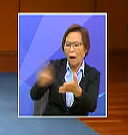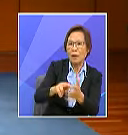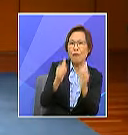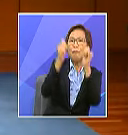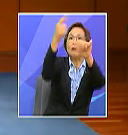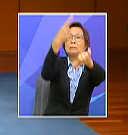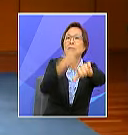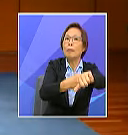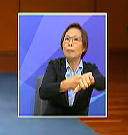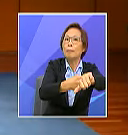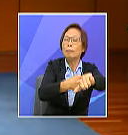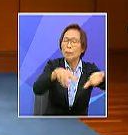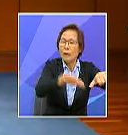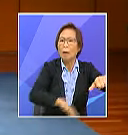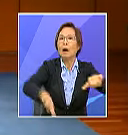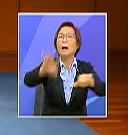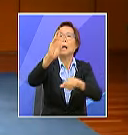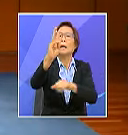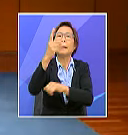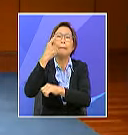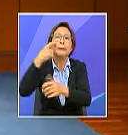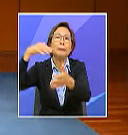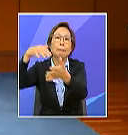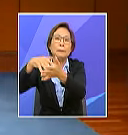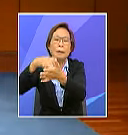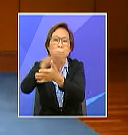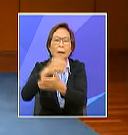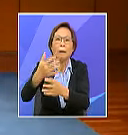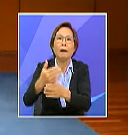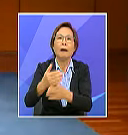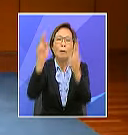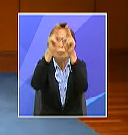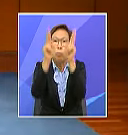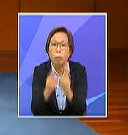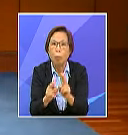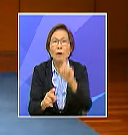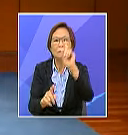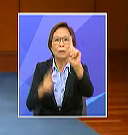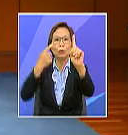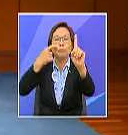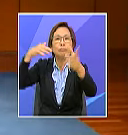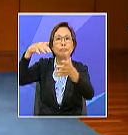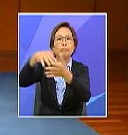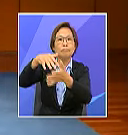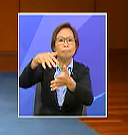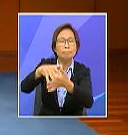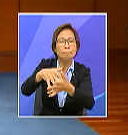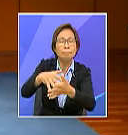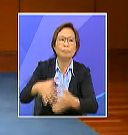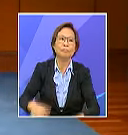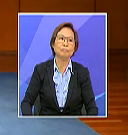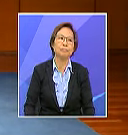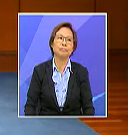pertama sekurang-kurangnya enam mata pelajaran dan menduduki sekurang-kurangnya satu mata pelajaran